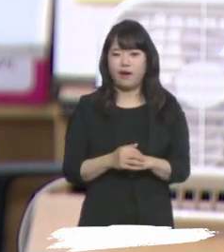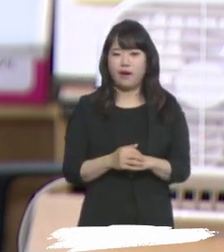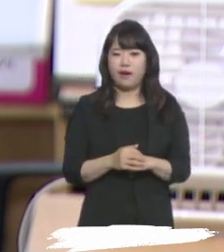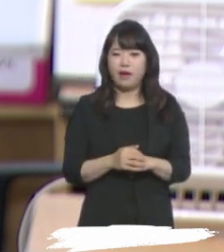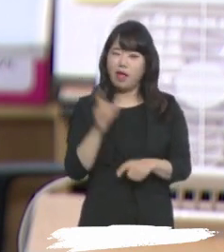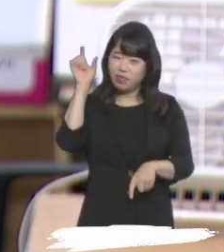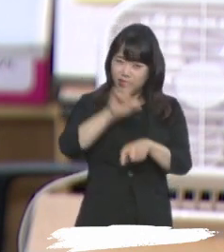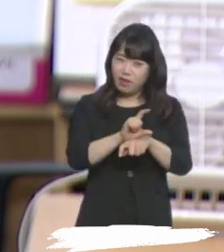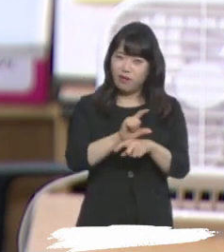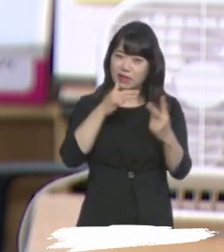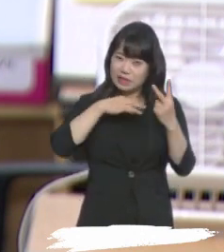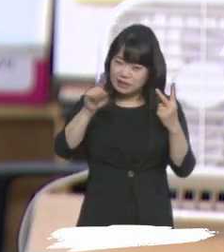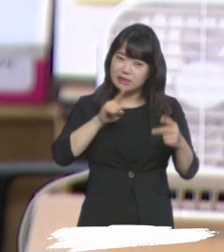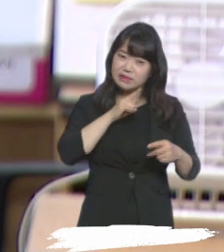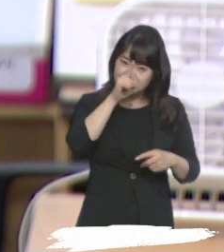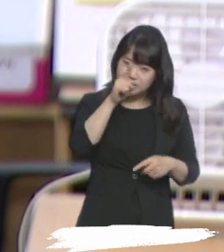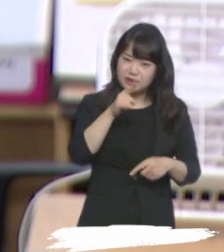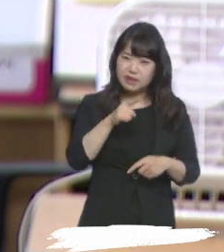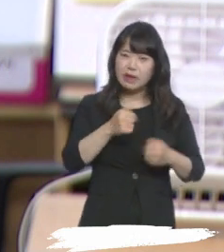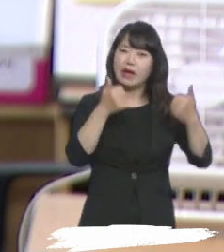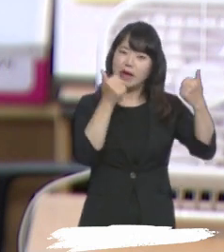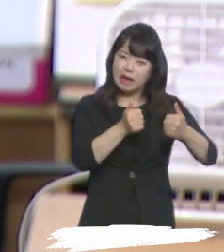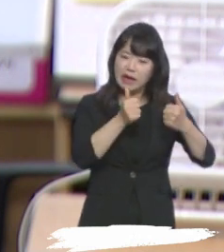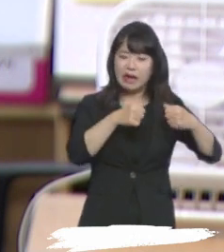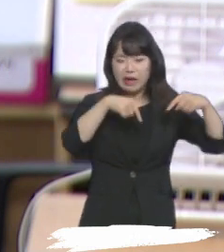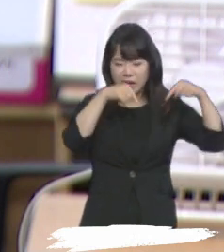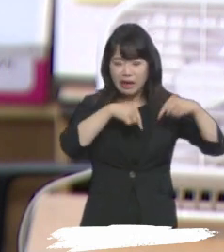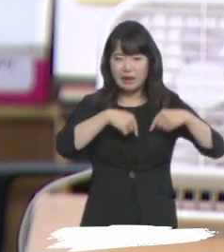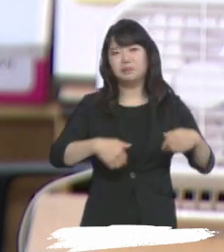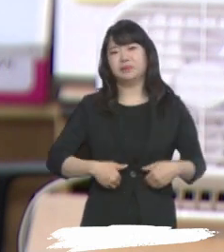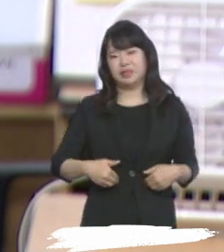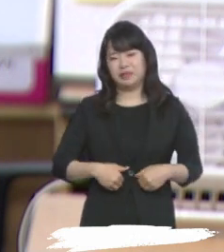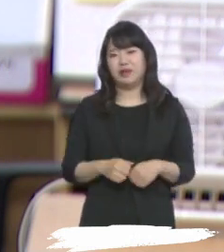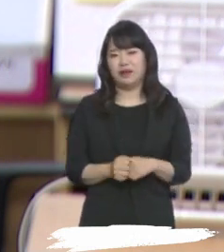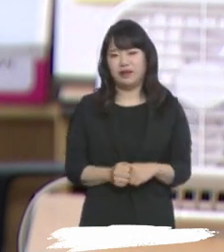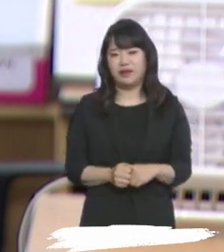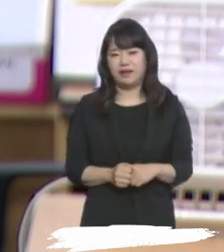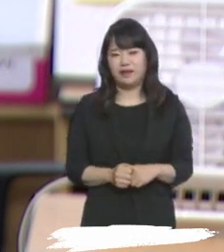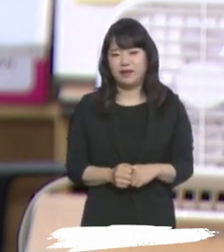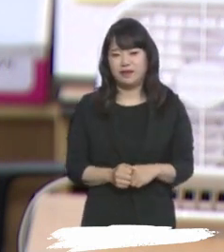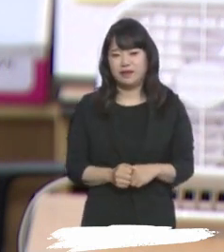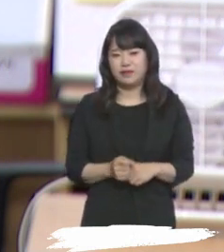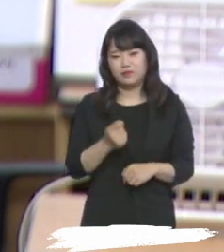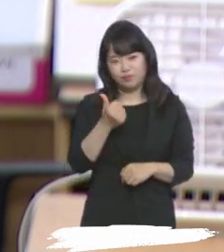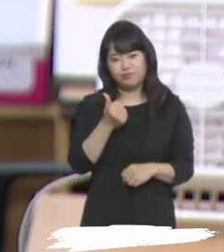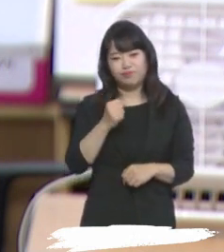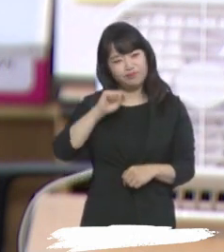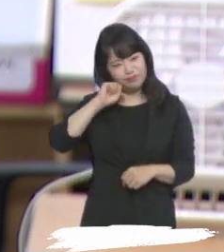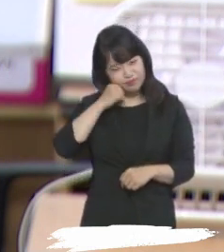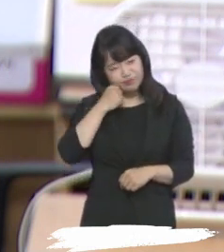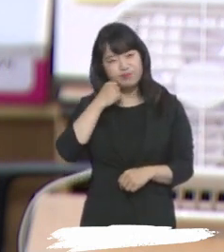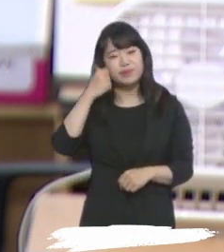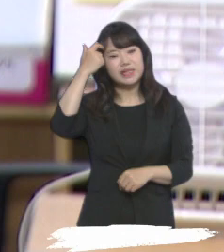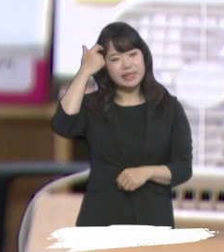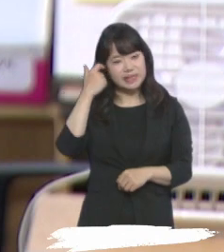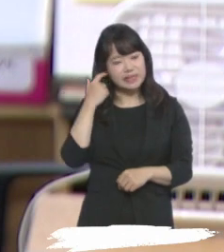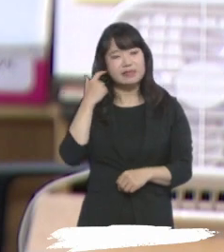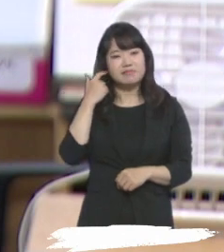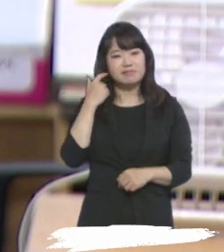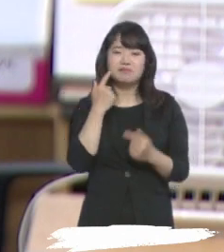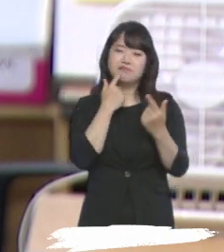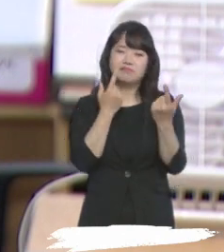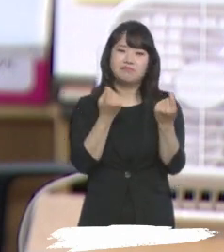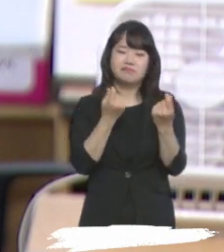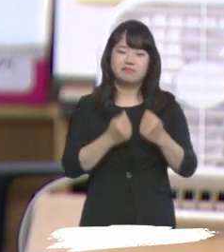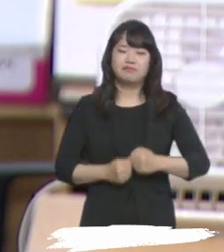번 더 이제 뭐 판단을 받아야 되기 때문에 네. 조금 더 어렵다고 느끼실 만한